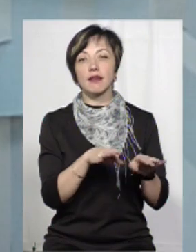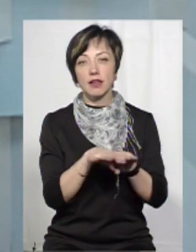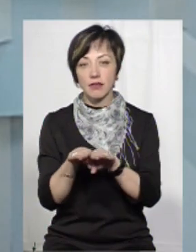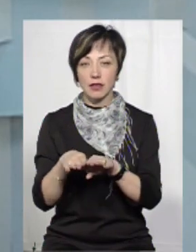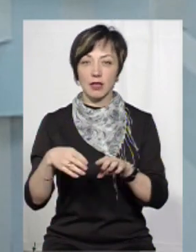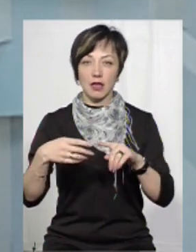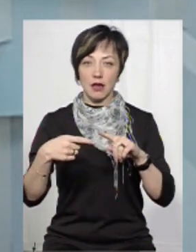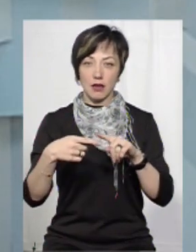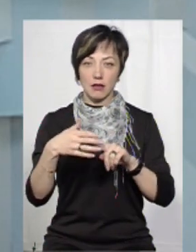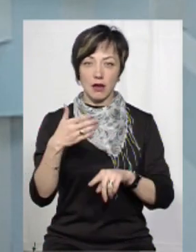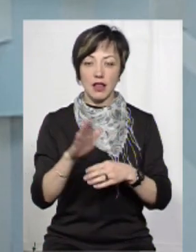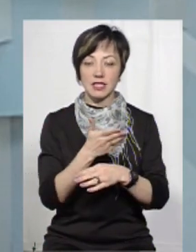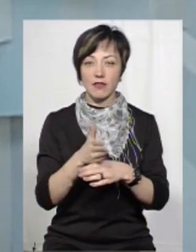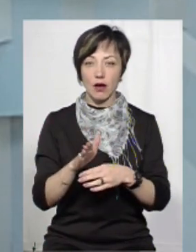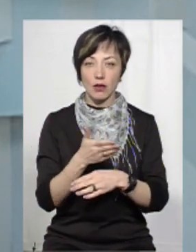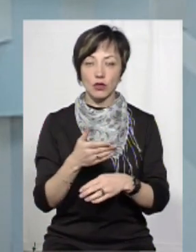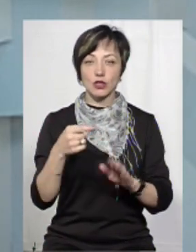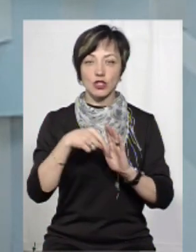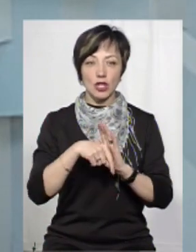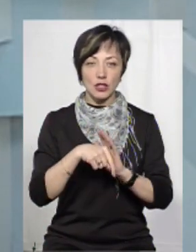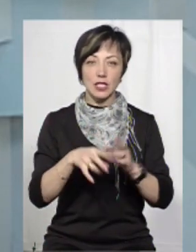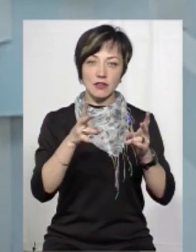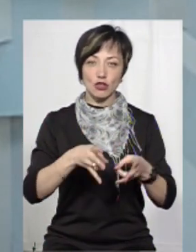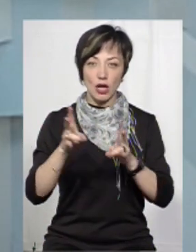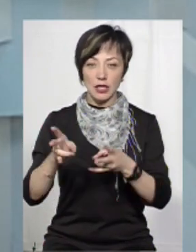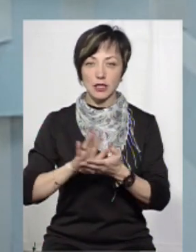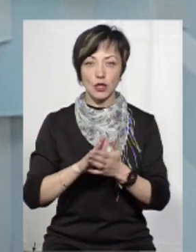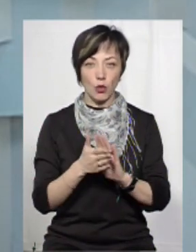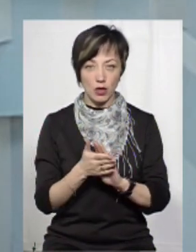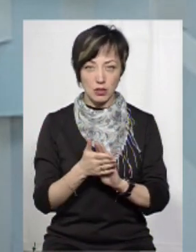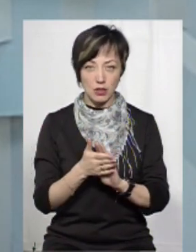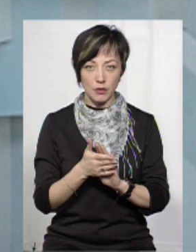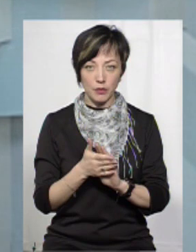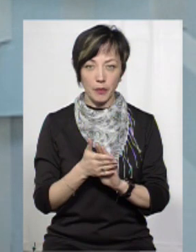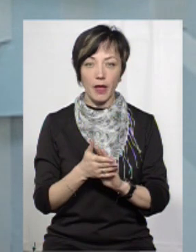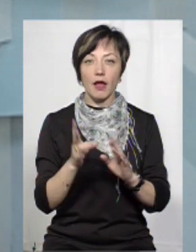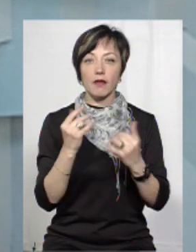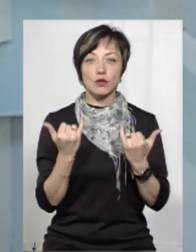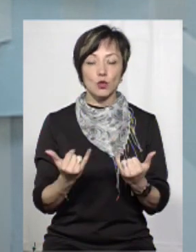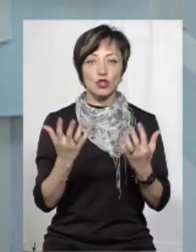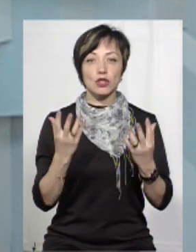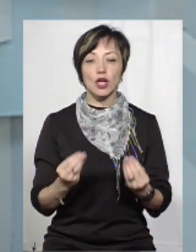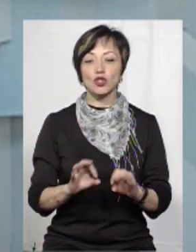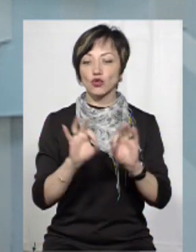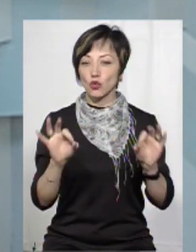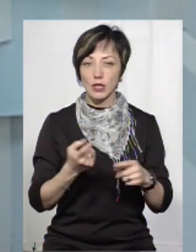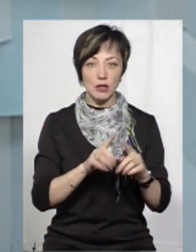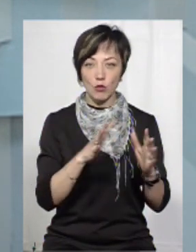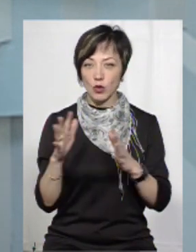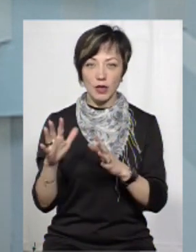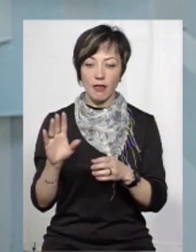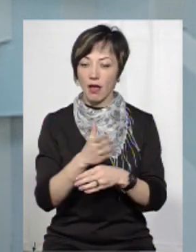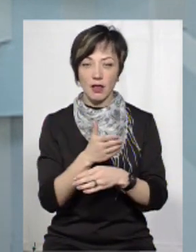Є ще класифікатор. Класифікатор – ознак надзвичайних ситуацій. На сьогоднішній день жодна з цих подій